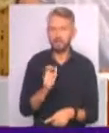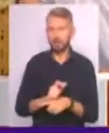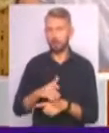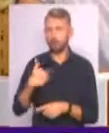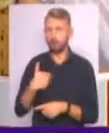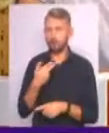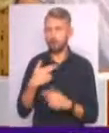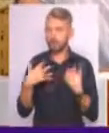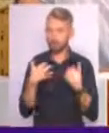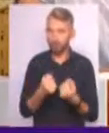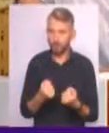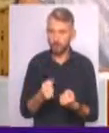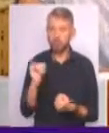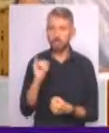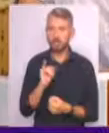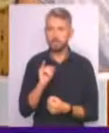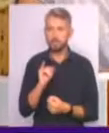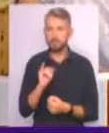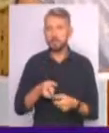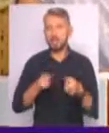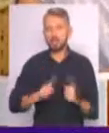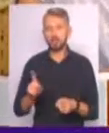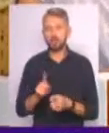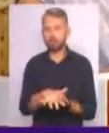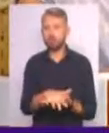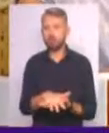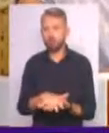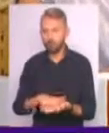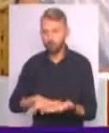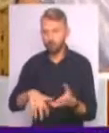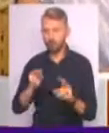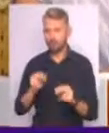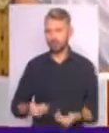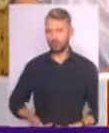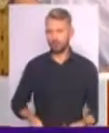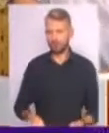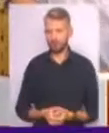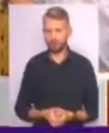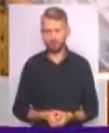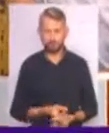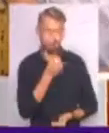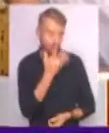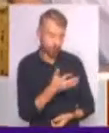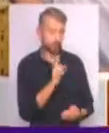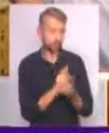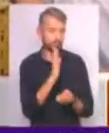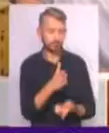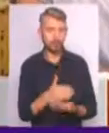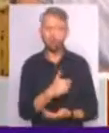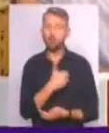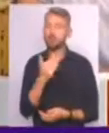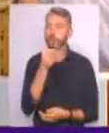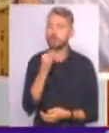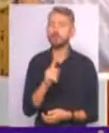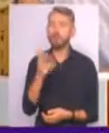корисно для здоров'я. І, ну, дійсно, подовжило абсолютно щасливе життя. І хочу вам сказати,